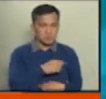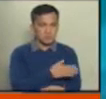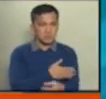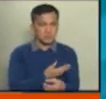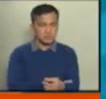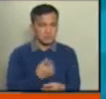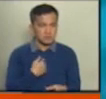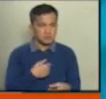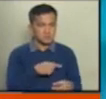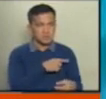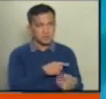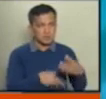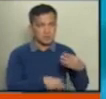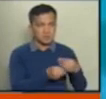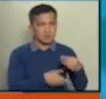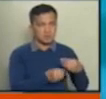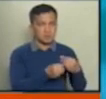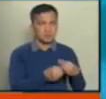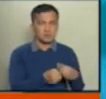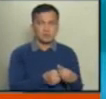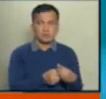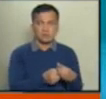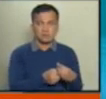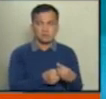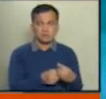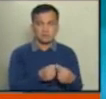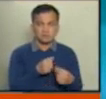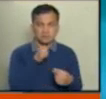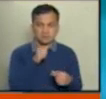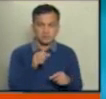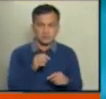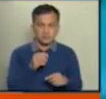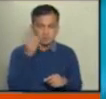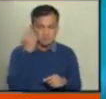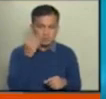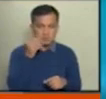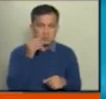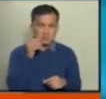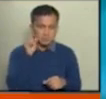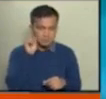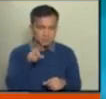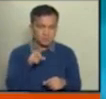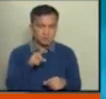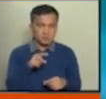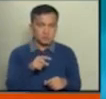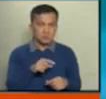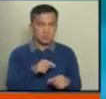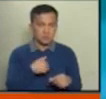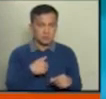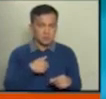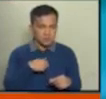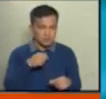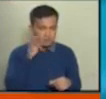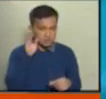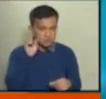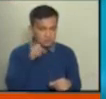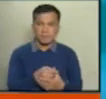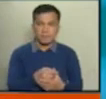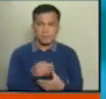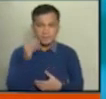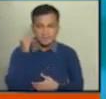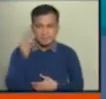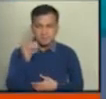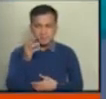ko, pinupunaan nila. Kung tutusin po, hindi nagkulang ang kapatid ko dyan, hindi man po ako makapag-ano sa anak ko. Ang kapatid ko po ginagawa niya